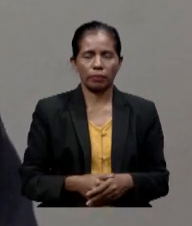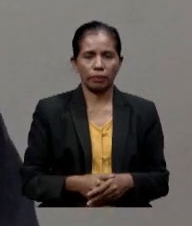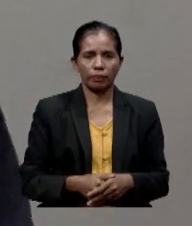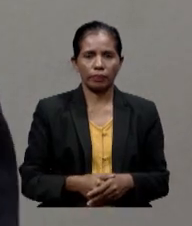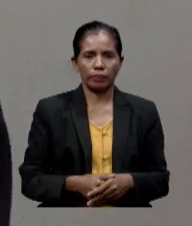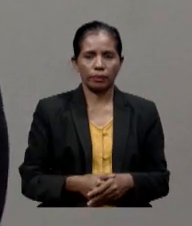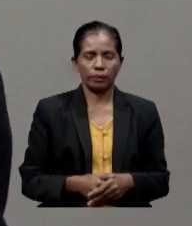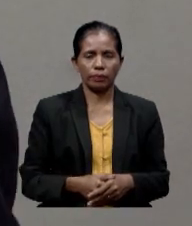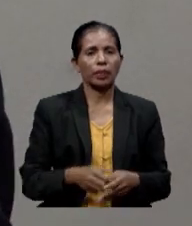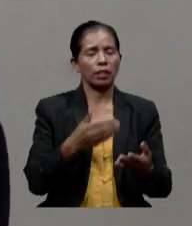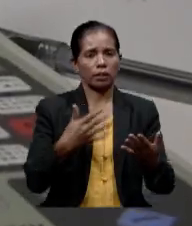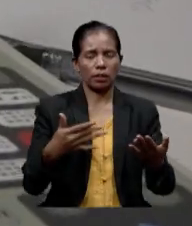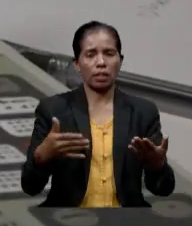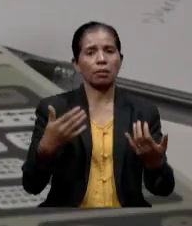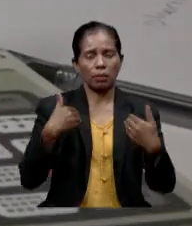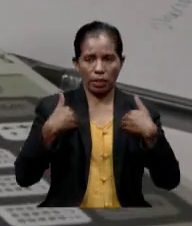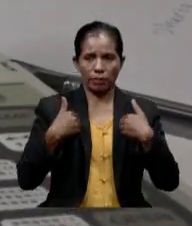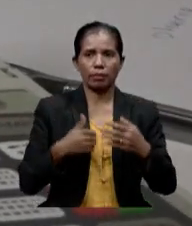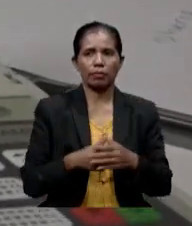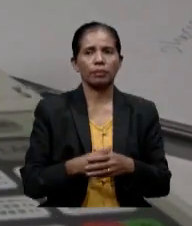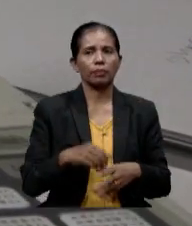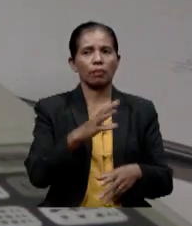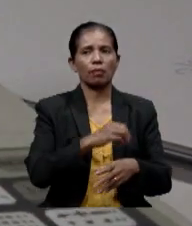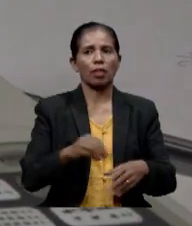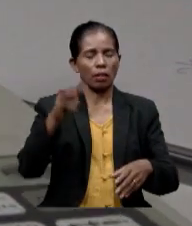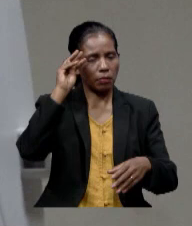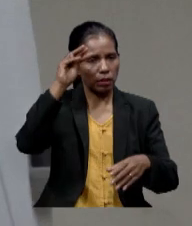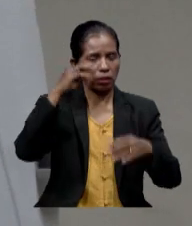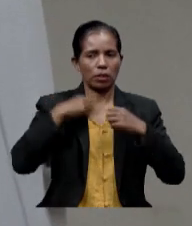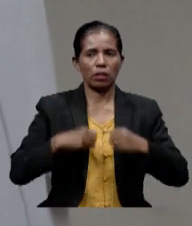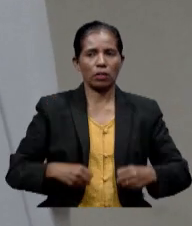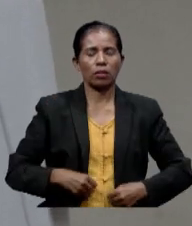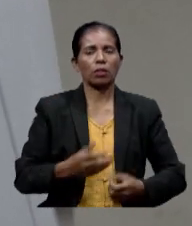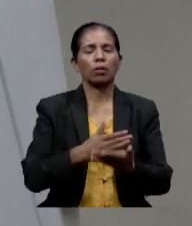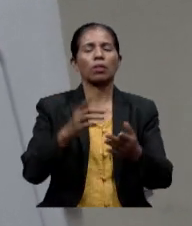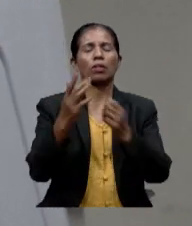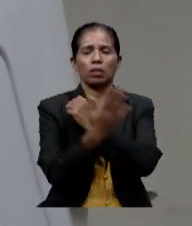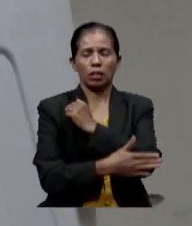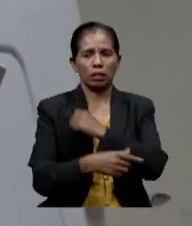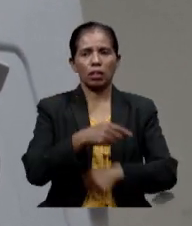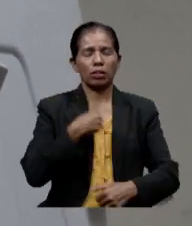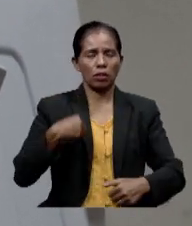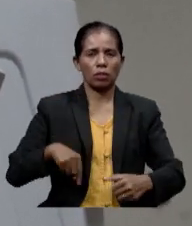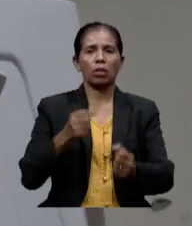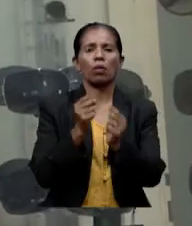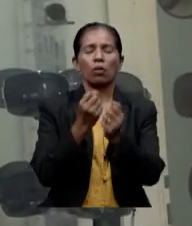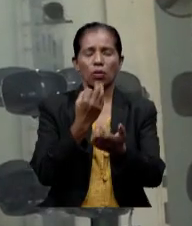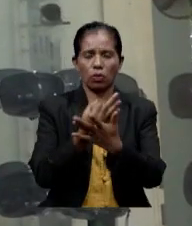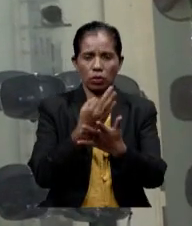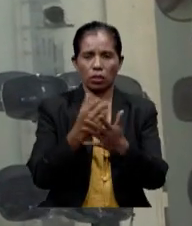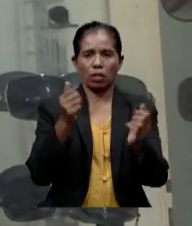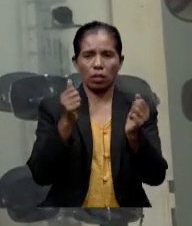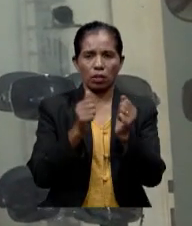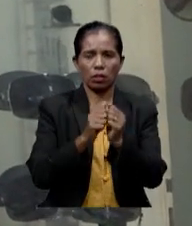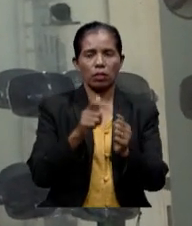avansadon, kita minus ini kul dari. Makina refere Ministeru Saudi Sosa Husi Nasaun Sina ho orsamentu dolar amerikanu